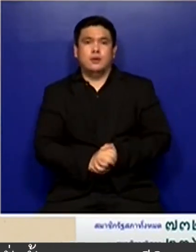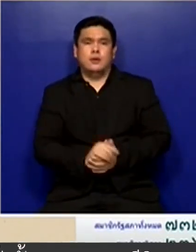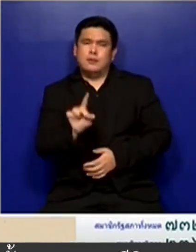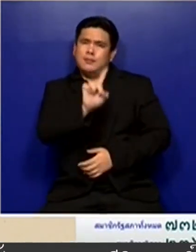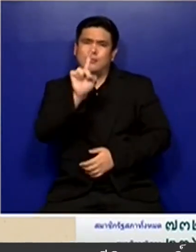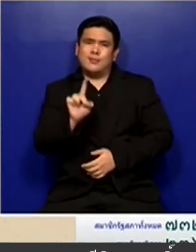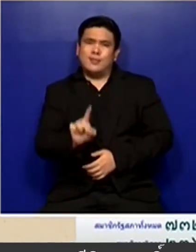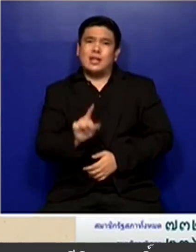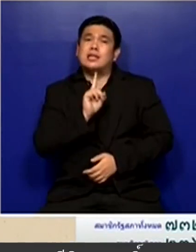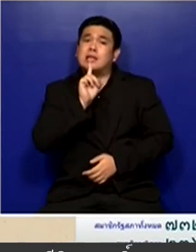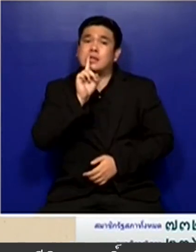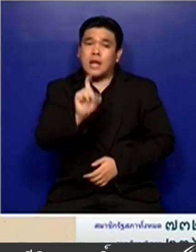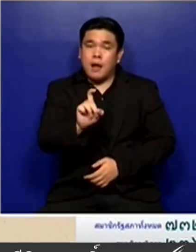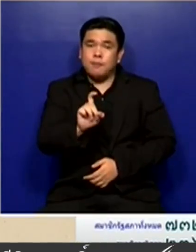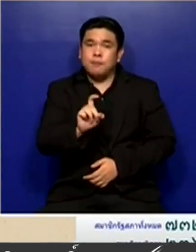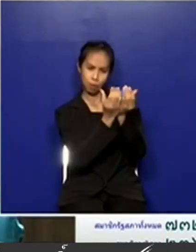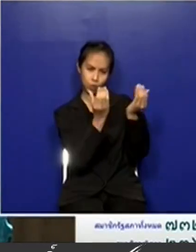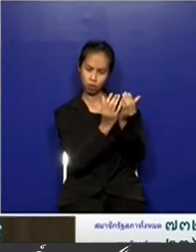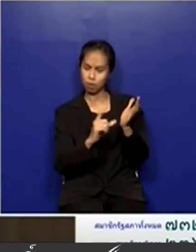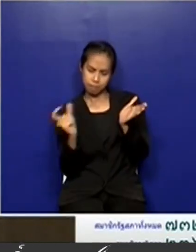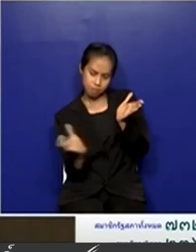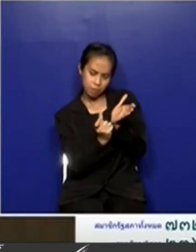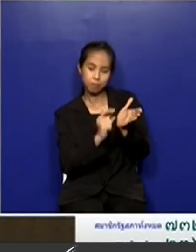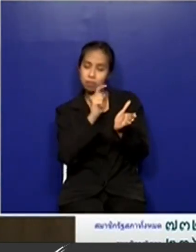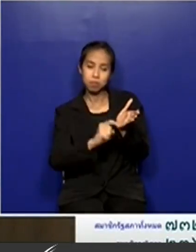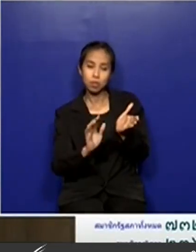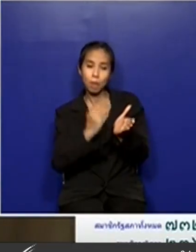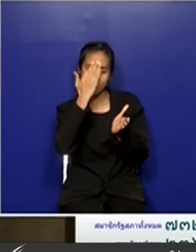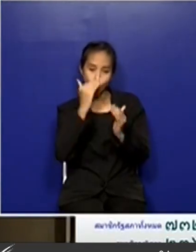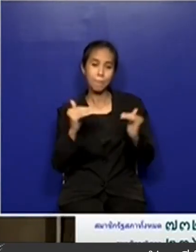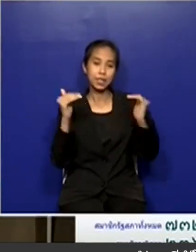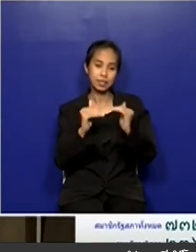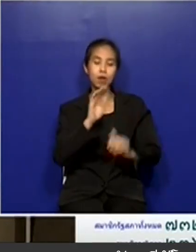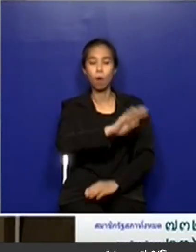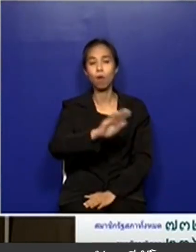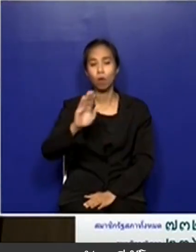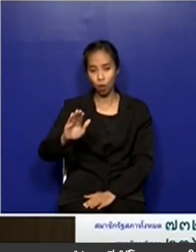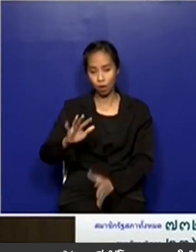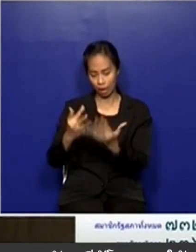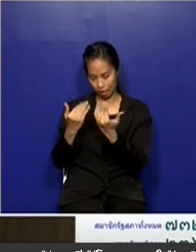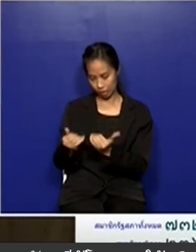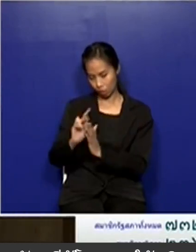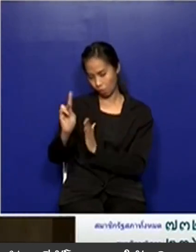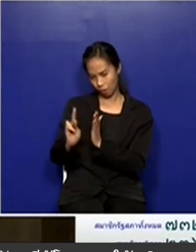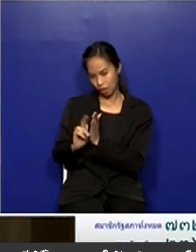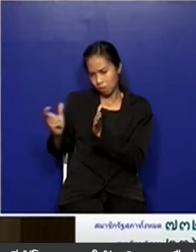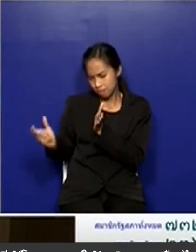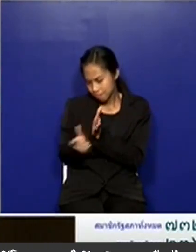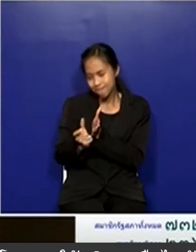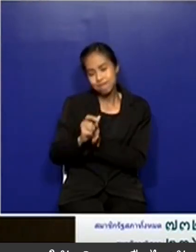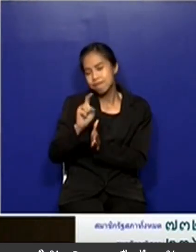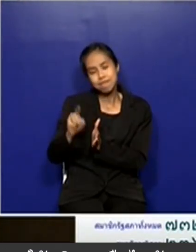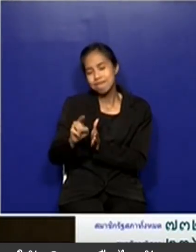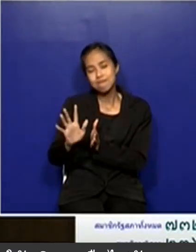มีเป็นกฎหมายปฏิรูปในมุมของครมครับนะครับแล้วเมื่อวานนี้ก็ชี้แจง